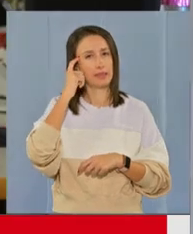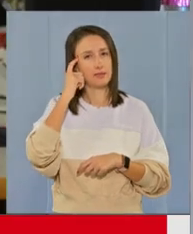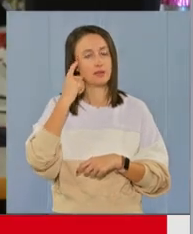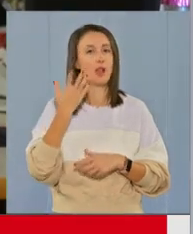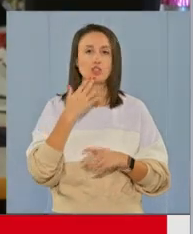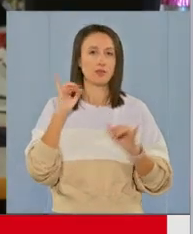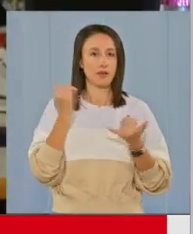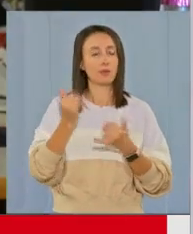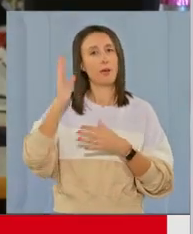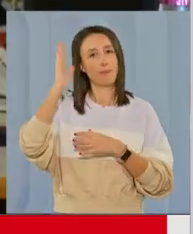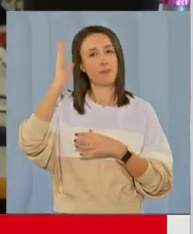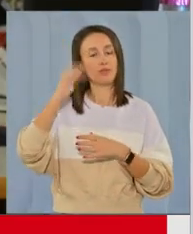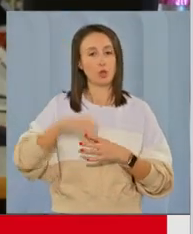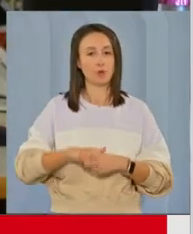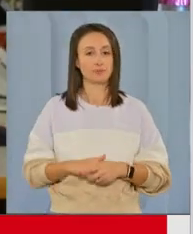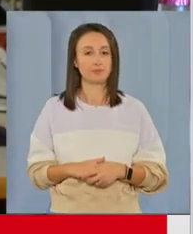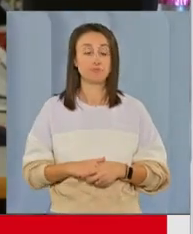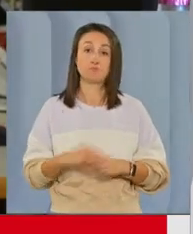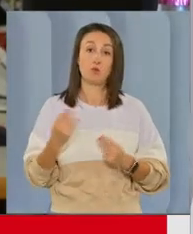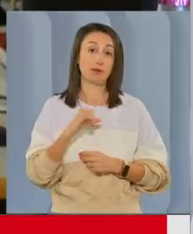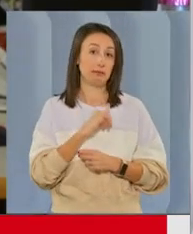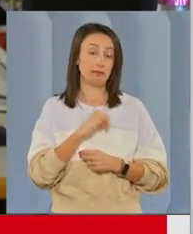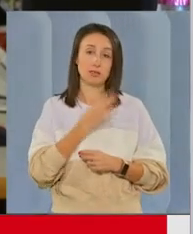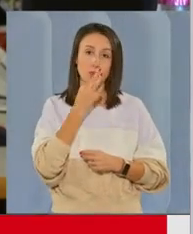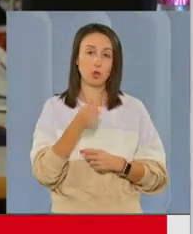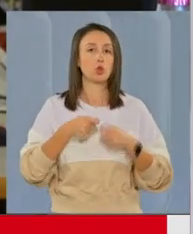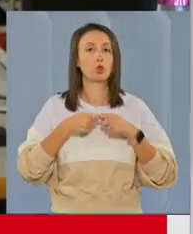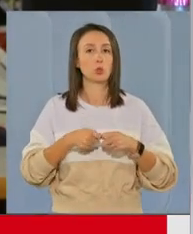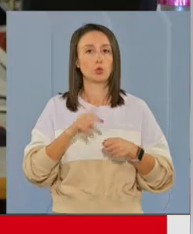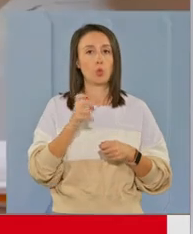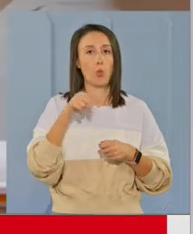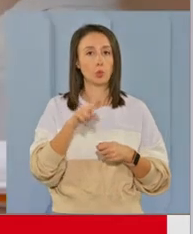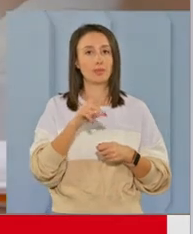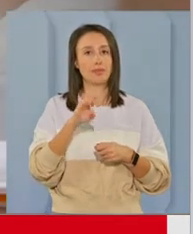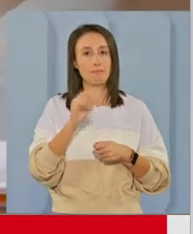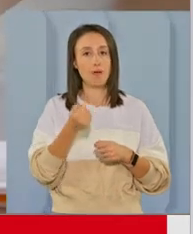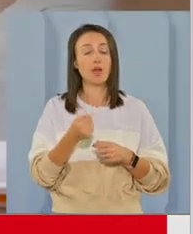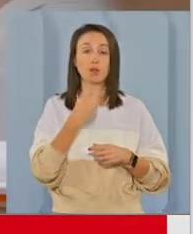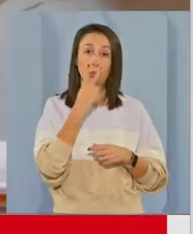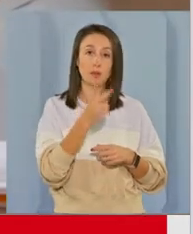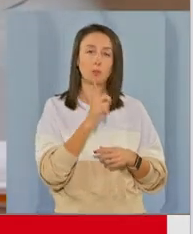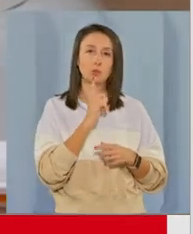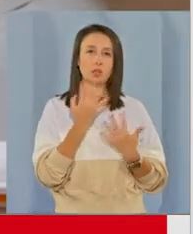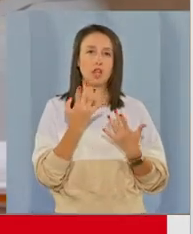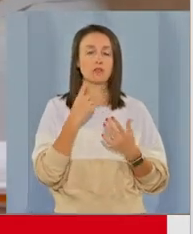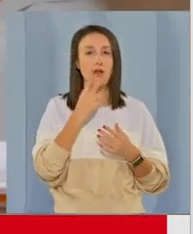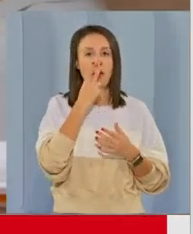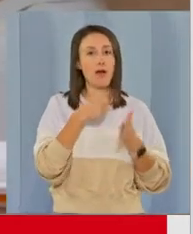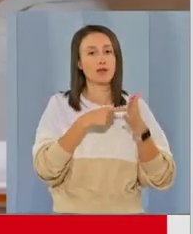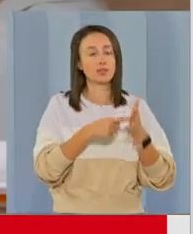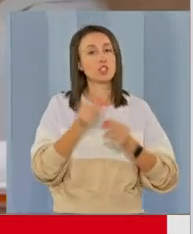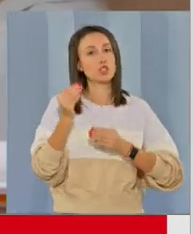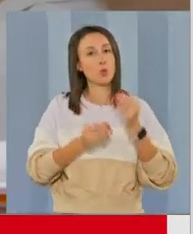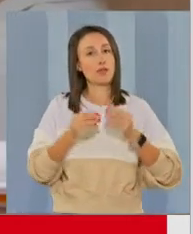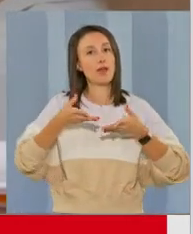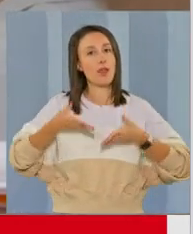ce se va întâmpla pe termen lung. Da, foarte interesant ceea ce spuneți, domnule Doru Dima. Ne uităm puțin la cifrele care ne arată situația natalității